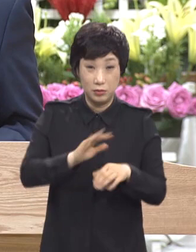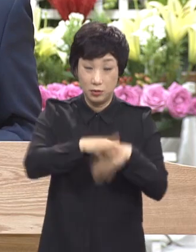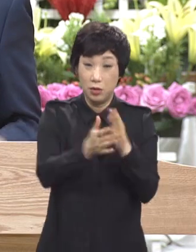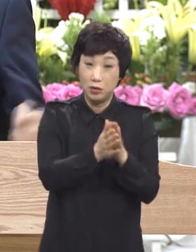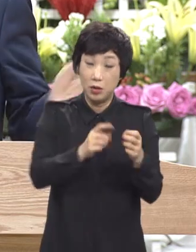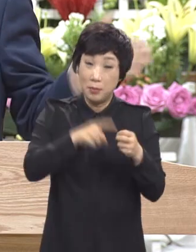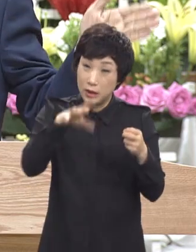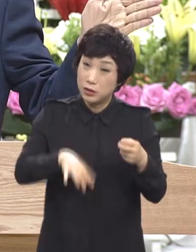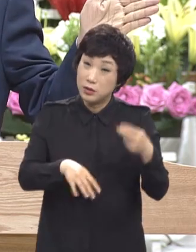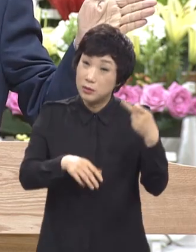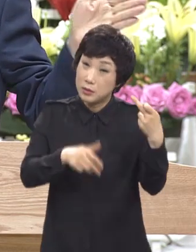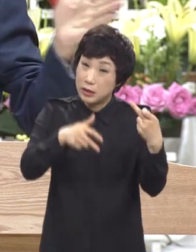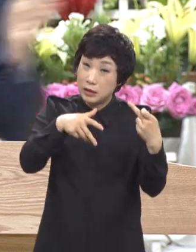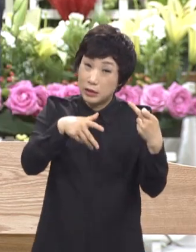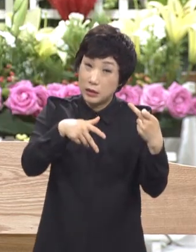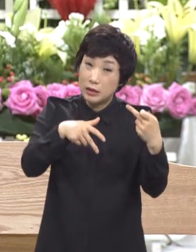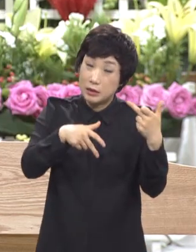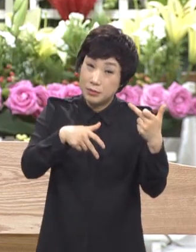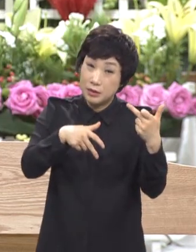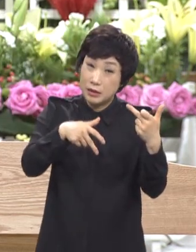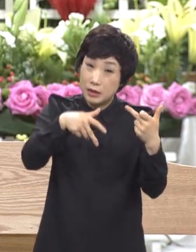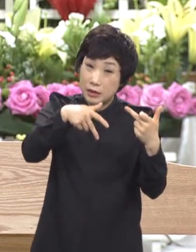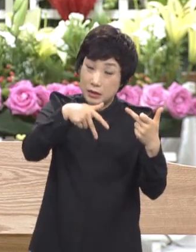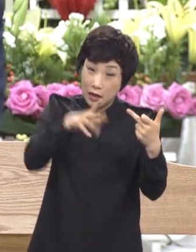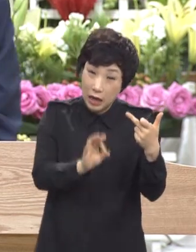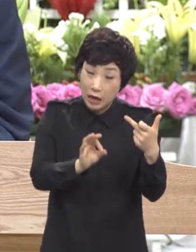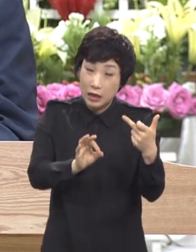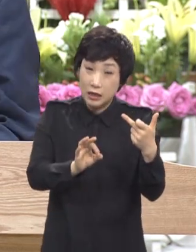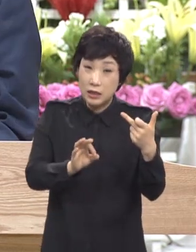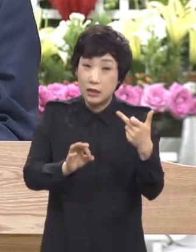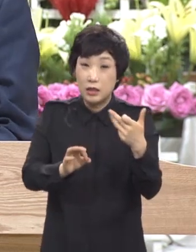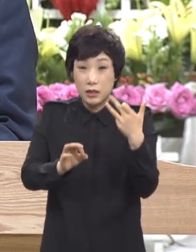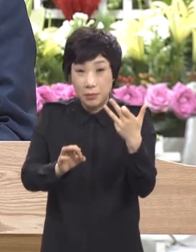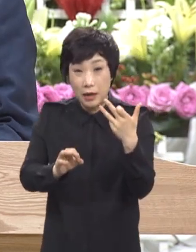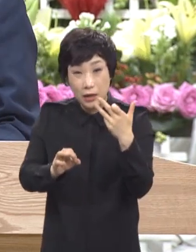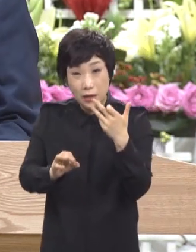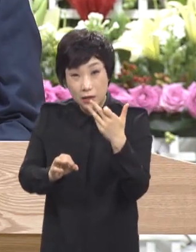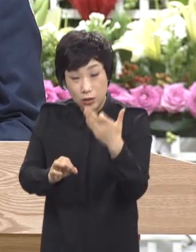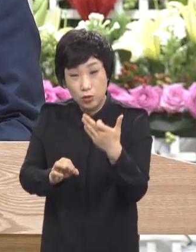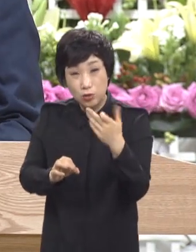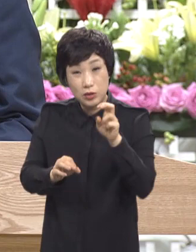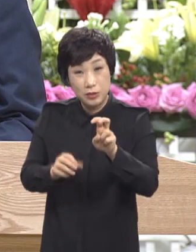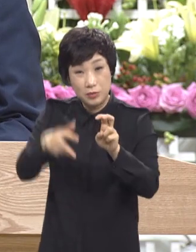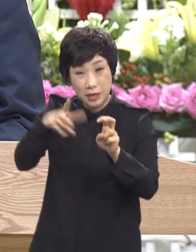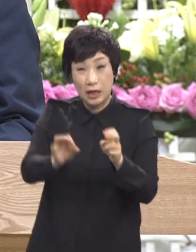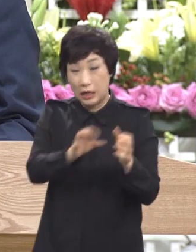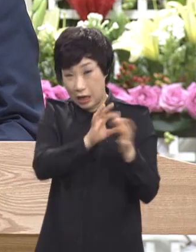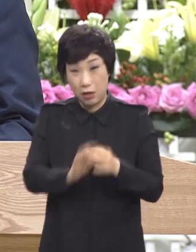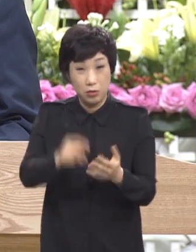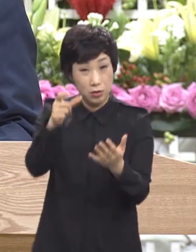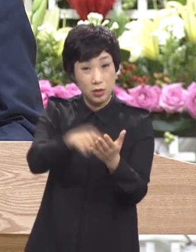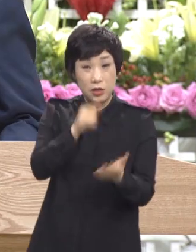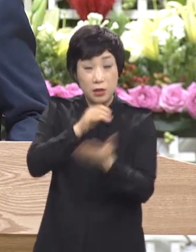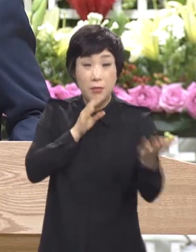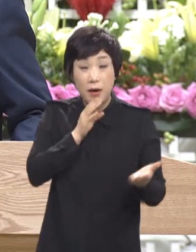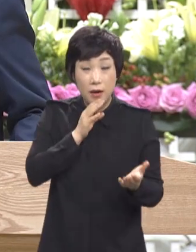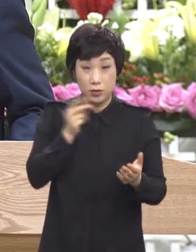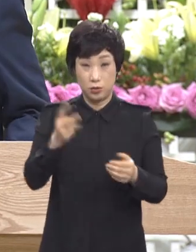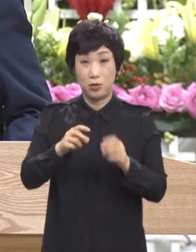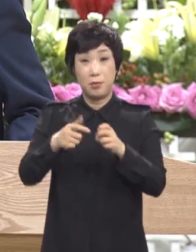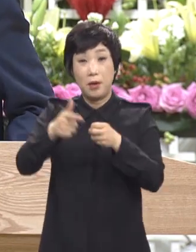17장 20장 연거퍼서 계속 거듭 말씀하신다 이 말이야. 마가복음 10장 45절에는